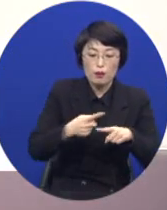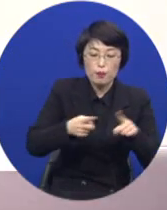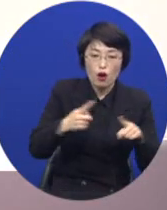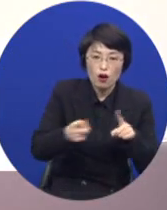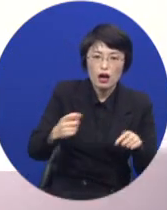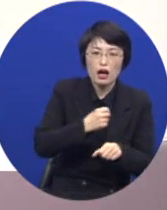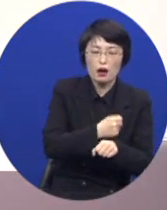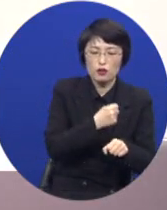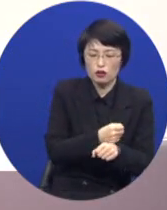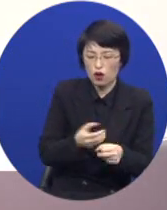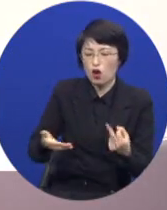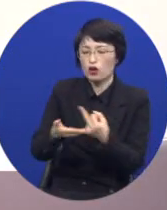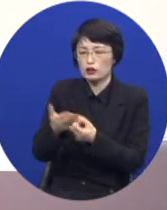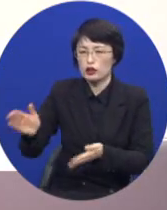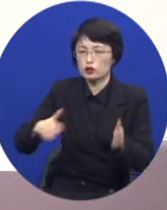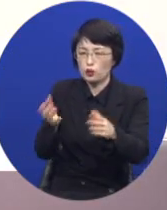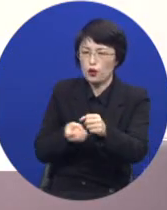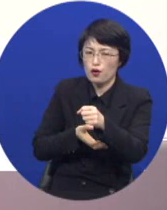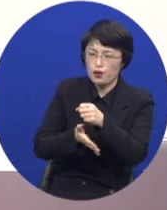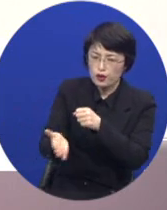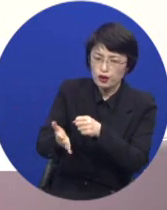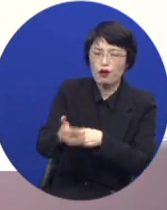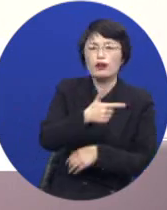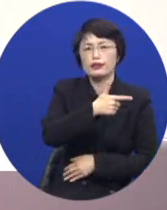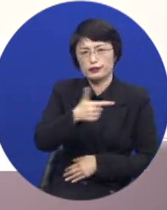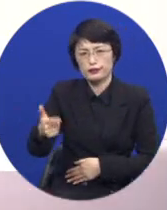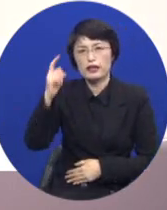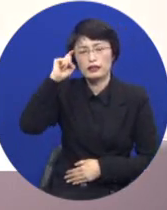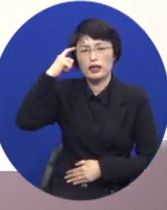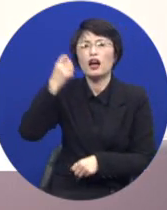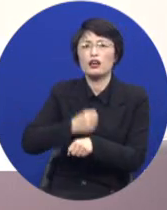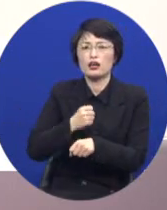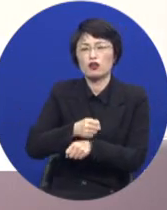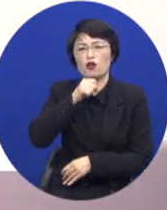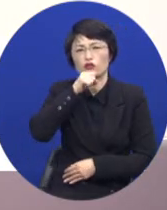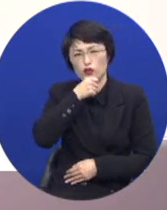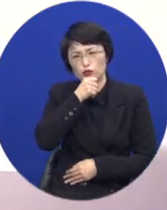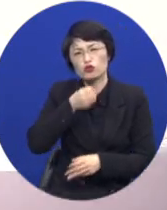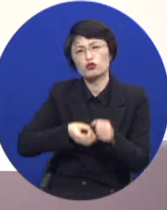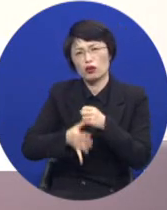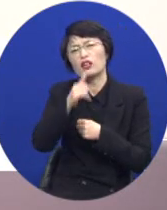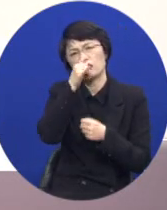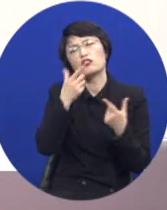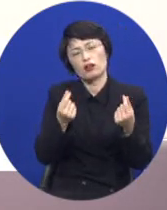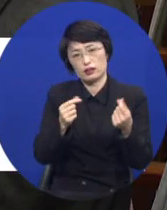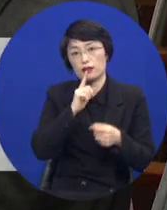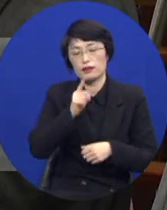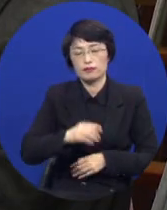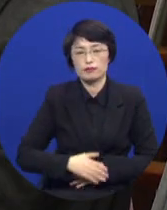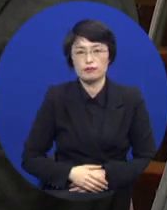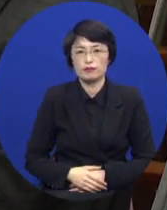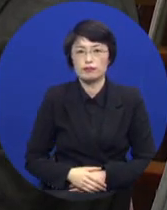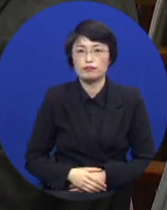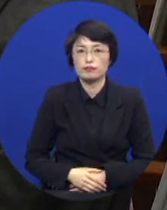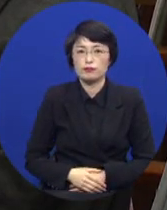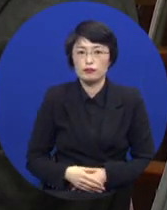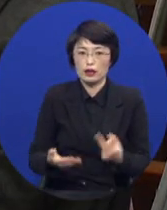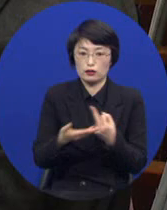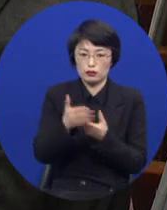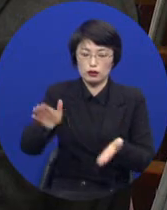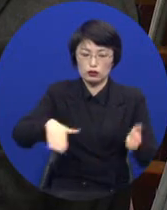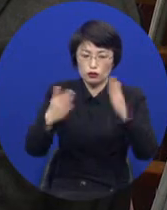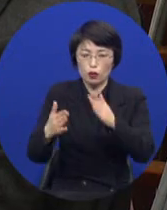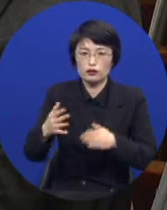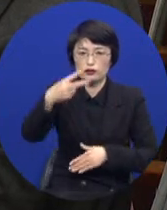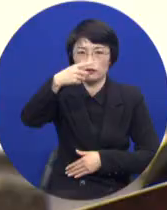제주도를 귀한 부분이 많다 이렇게 생각함으로써 요 어떤 점수 영광은 좋지 않나 그런 말씀 드리는 겁니다 재 지도는 드림 타워